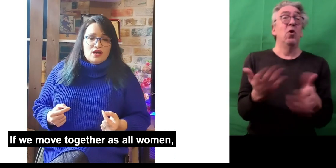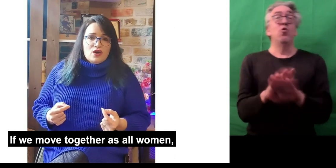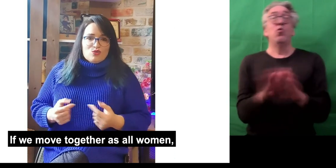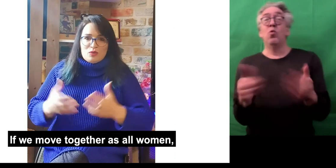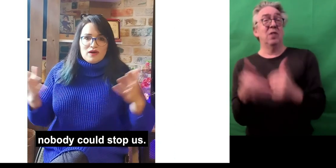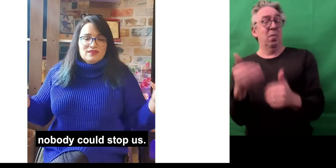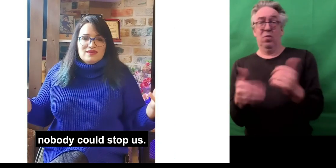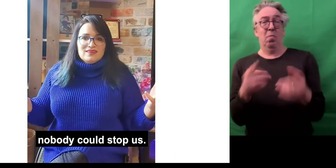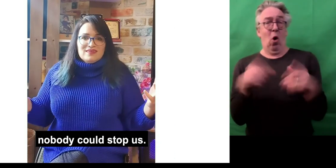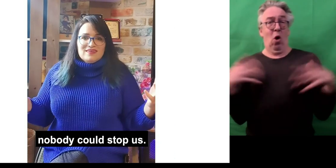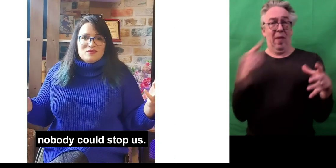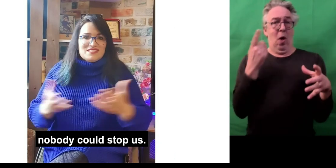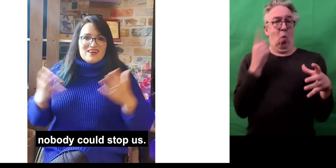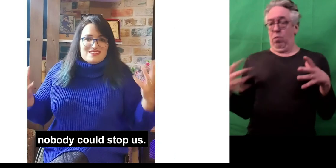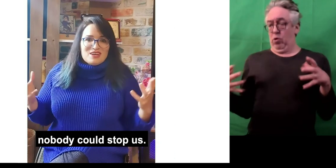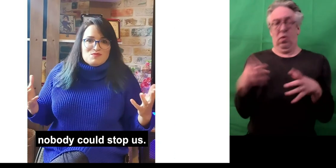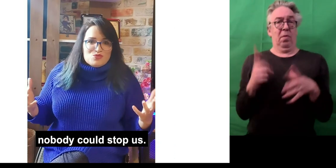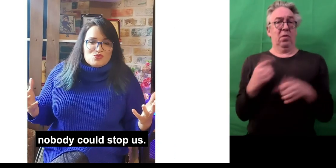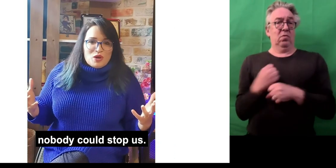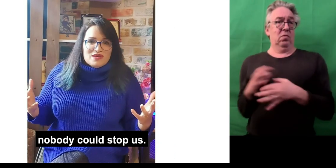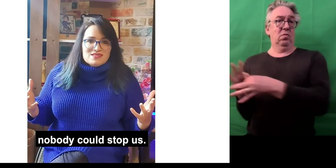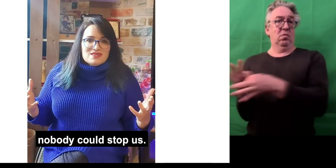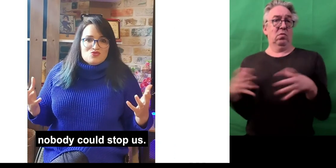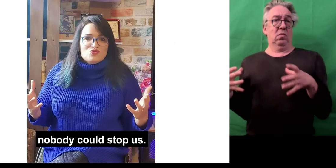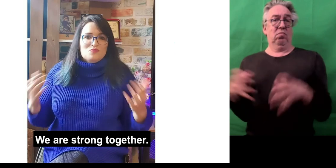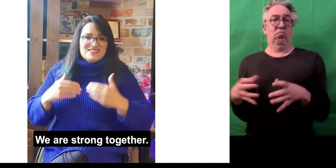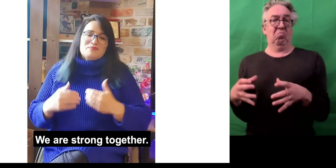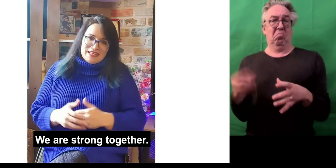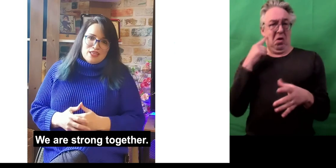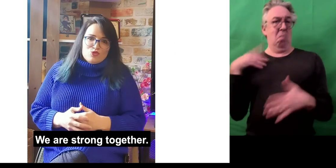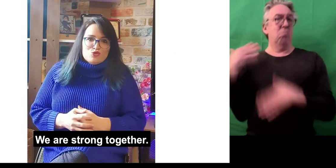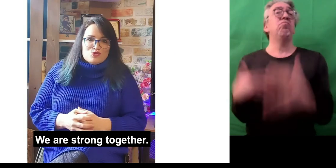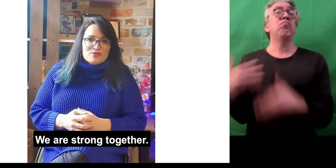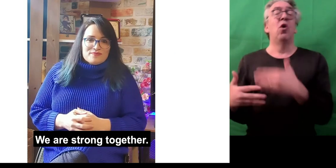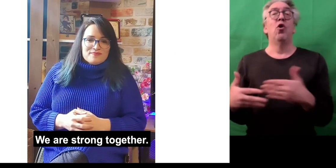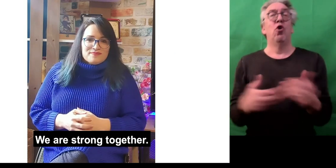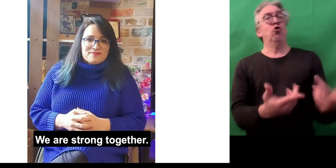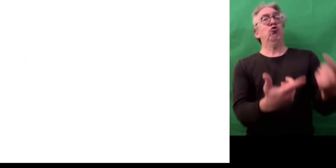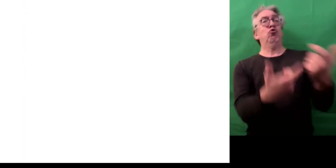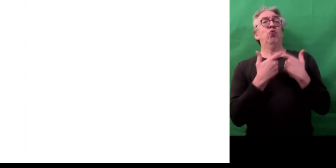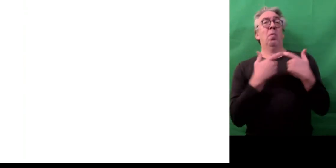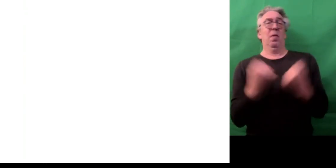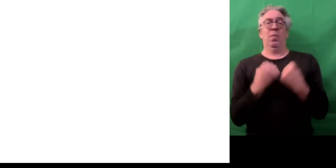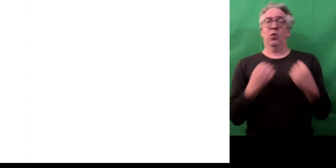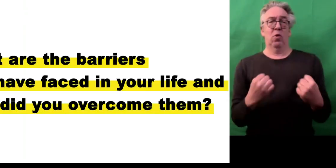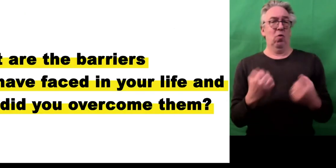olursak, o zaman bizi asla kimse durduramaz. Çünkü biz birlikte güçlüyüz.